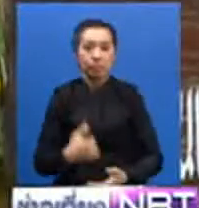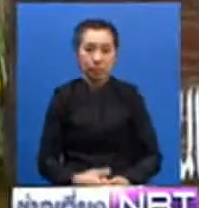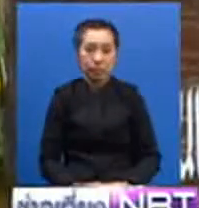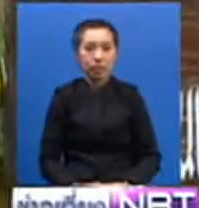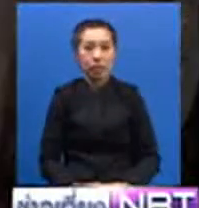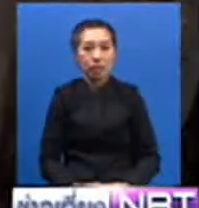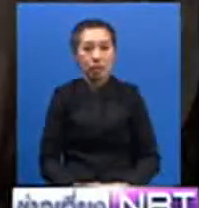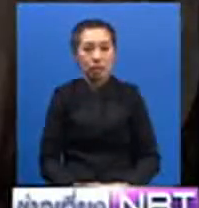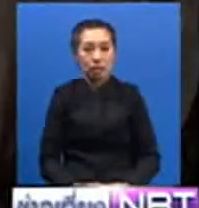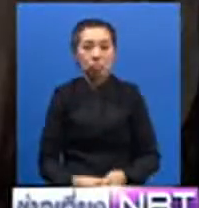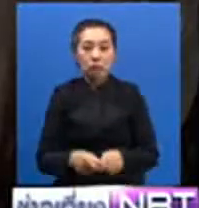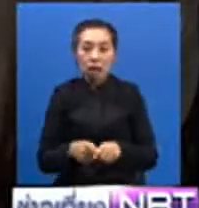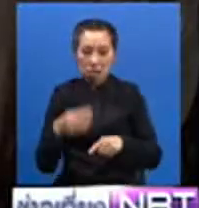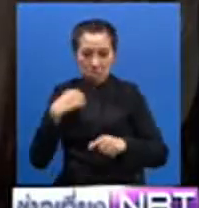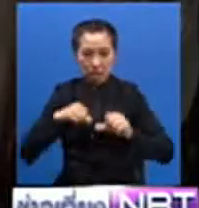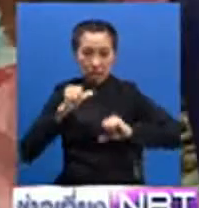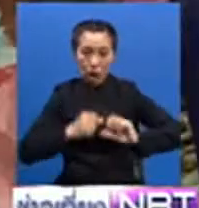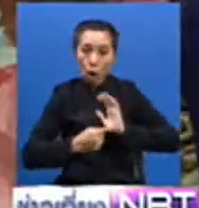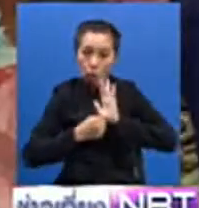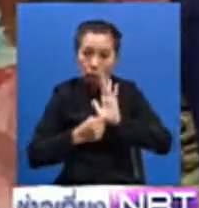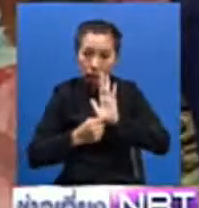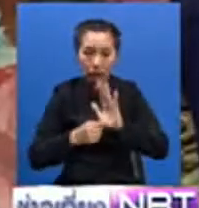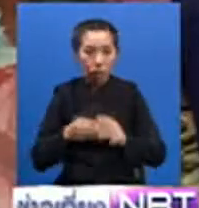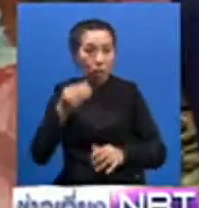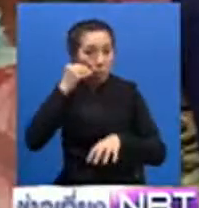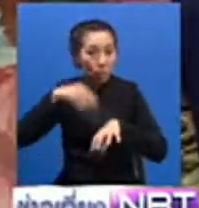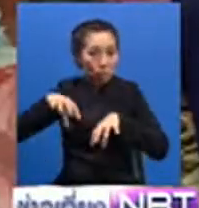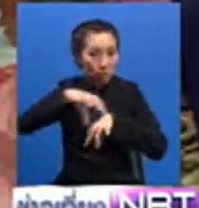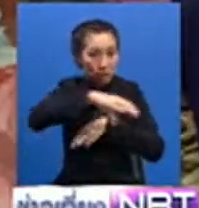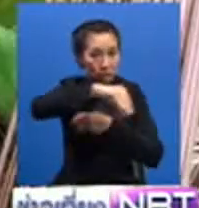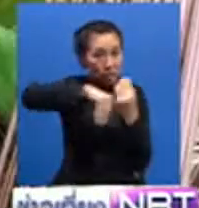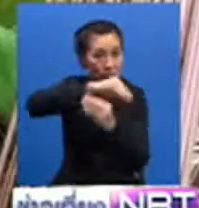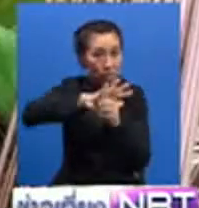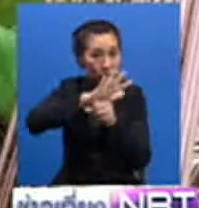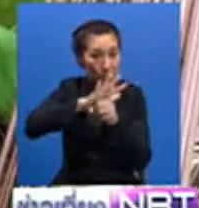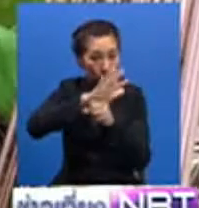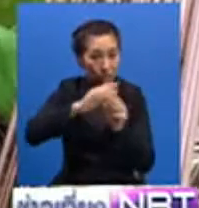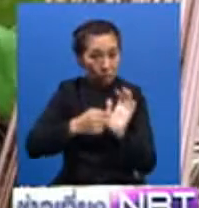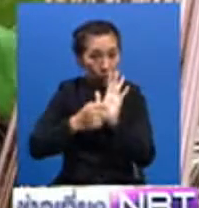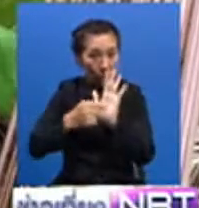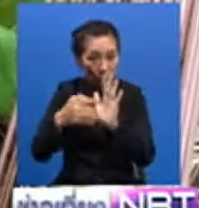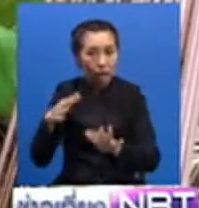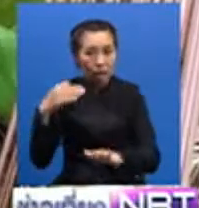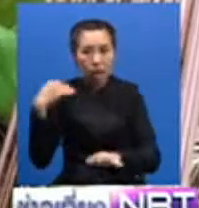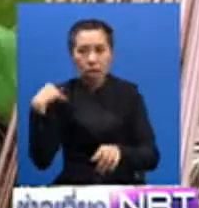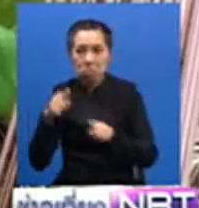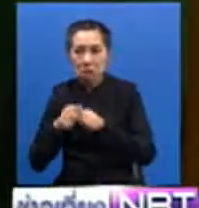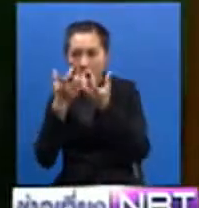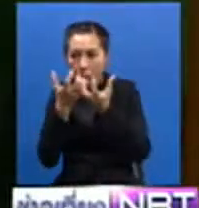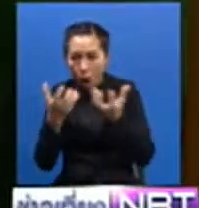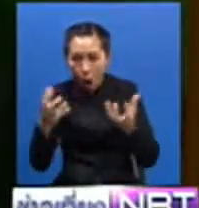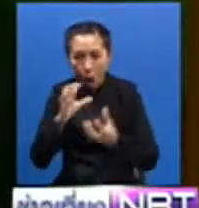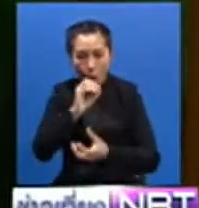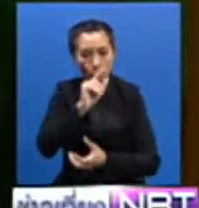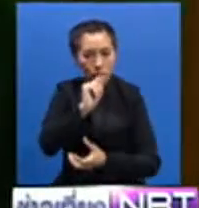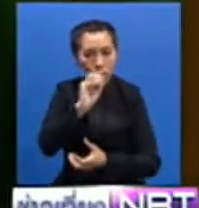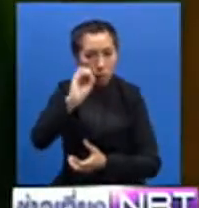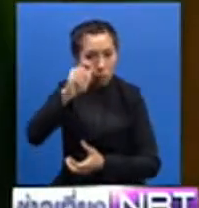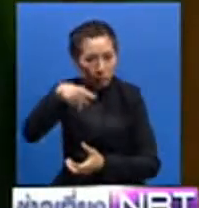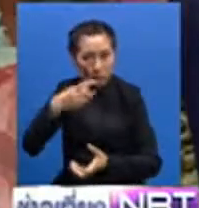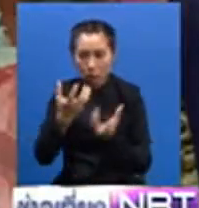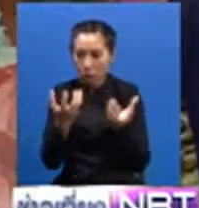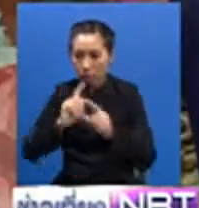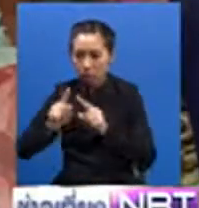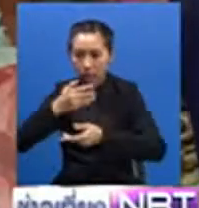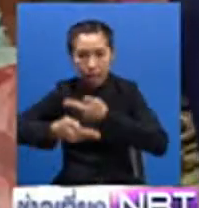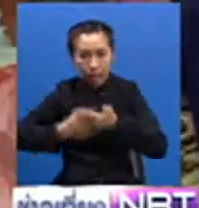การจำลองวิถีชีวิตของหมู่บ้านต้นแบบเศรษฐกิจพอเพียงแล้วภายในงานยังมีการจัดแสดงและจำหน่ายสินค้าโอท็อปที่น่าสนใจอีกหลายประเภ